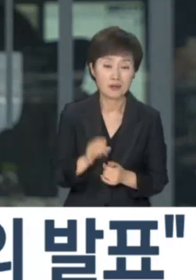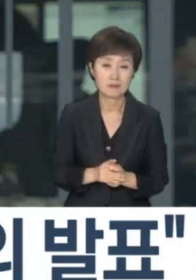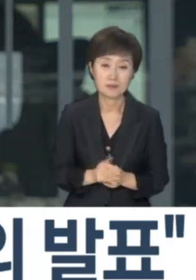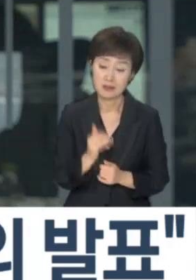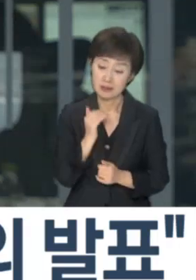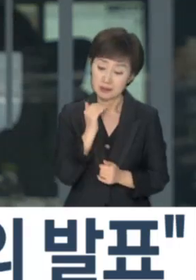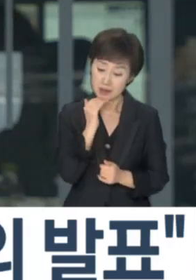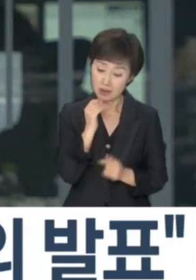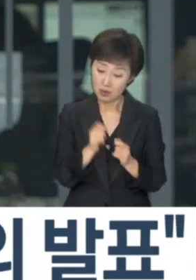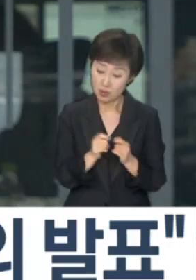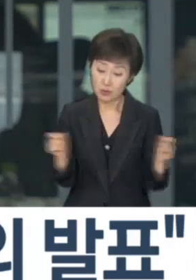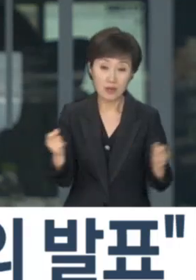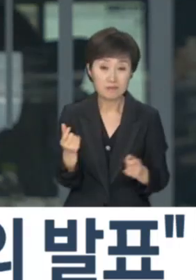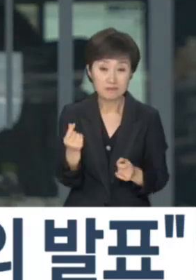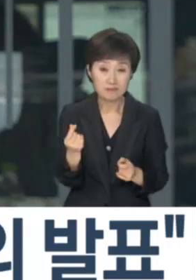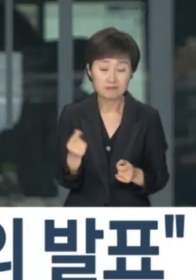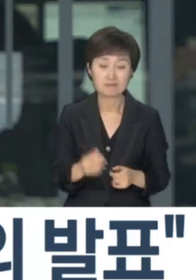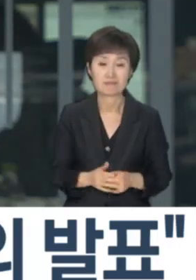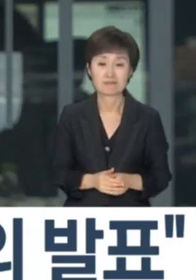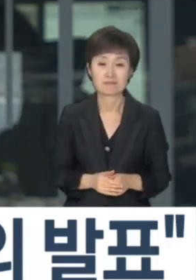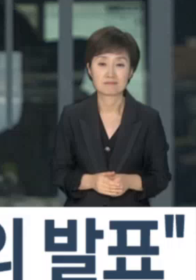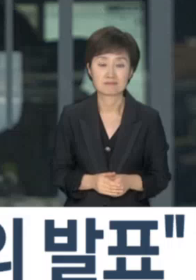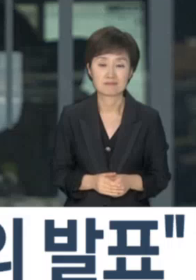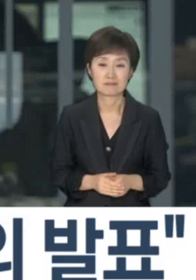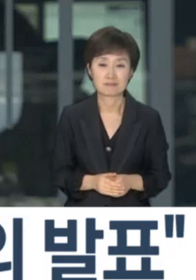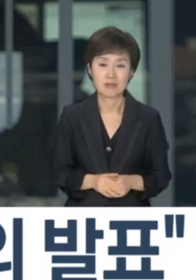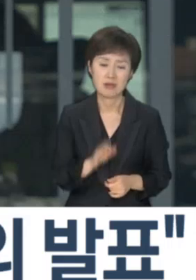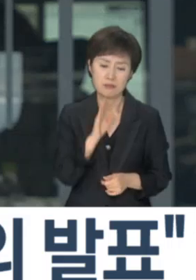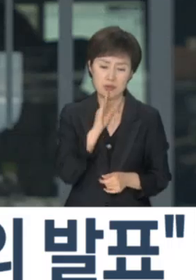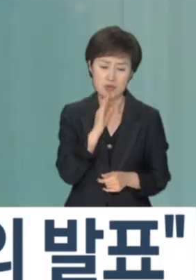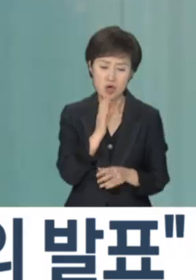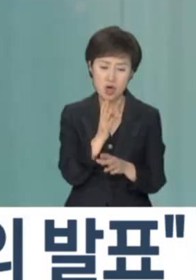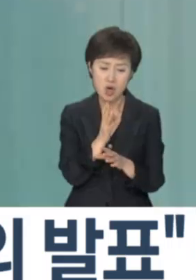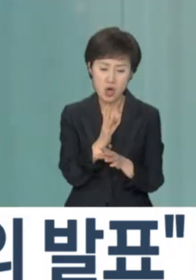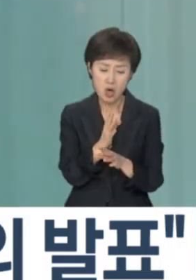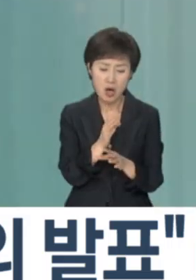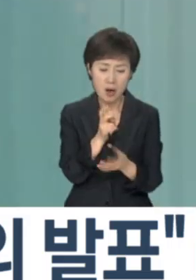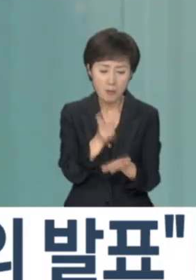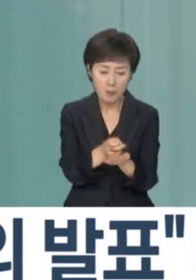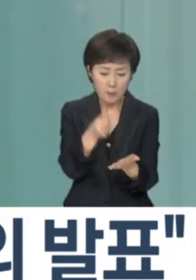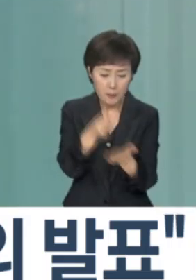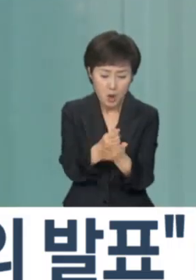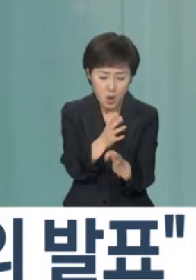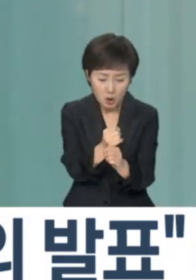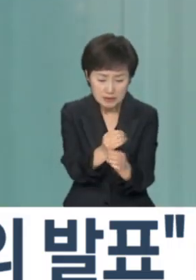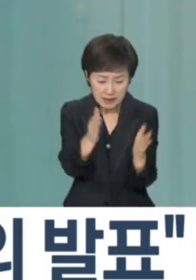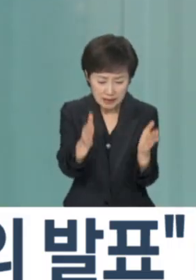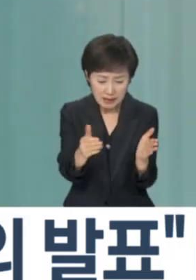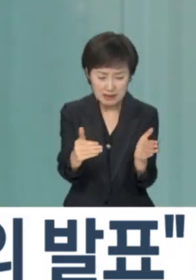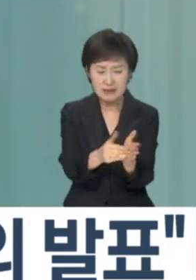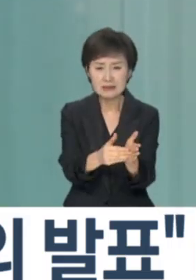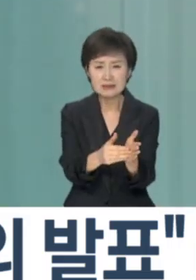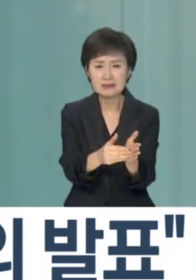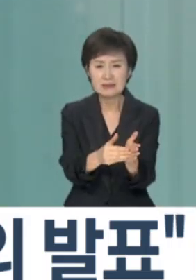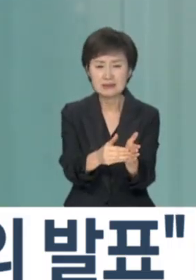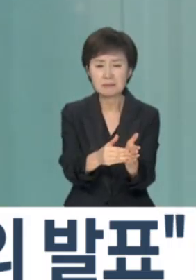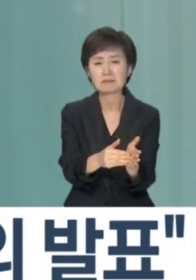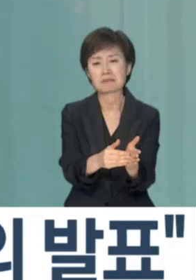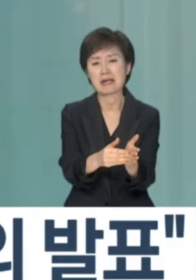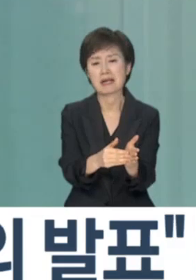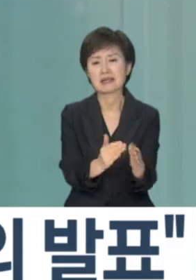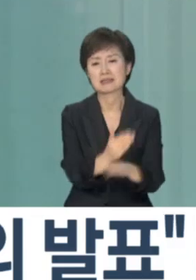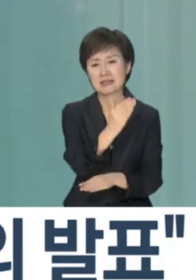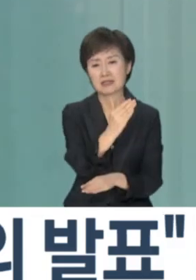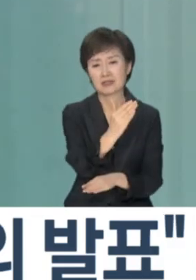걸렸습니다. 지금까지 과정 어떻게 보셨습니까? 그렇죠. 이번에도 또 법정 시한은 지나기는 했는데요. 그렇다 하더라도 특히 예산과 관련해서는